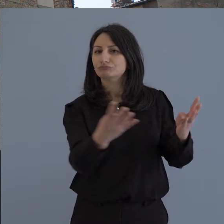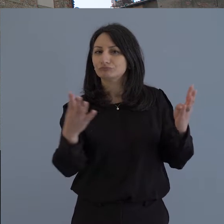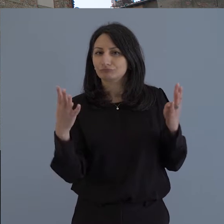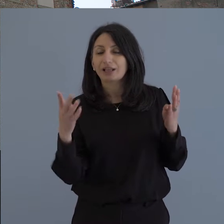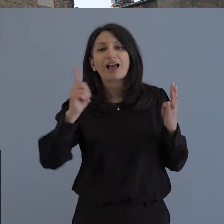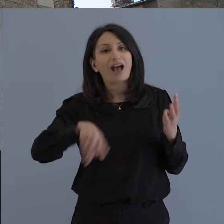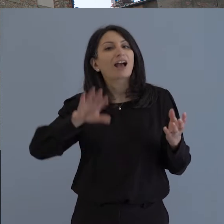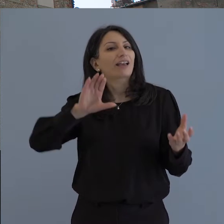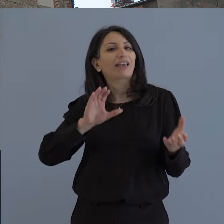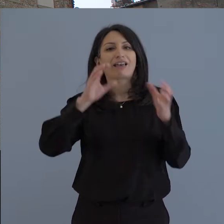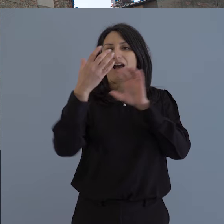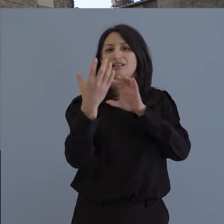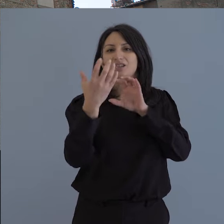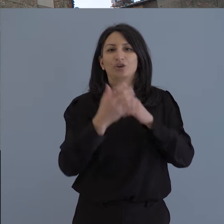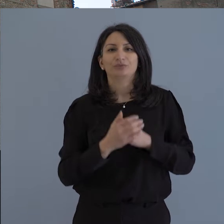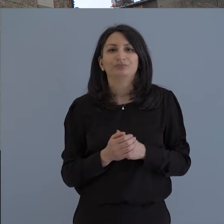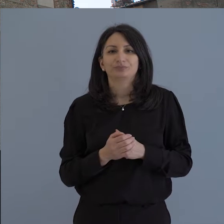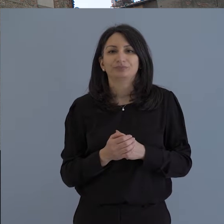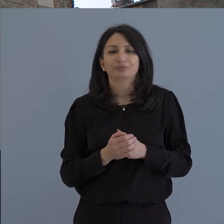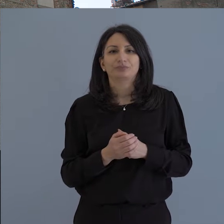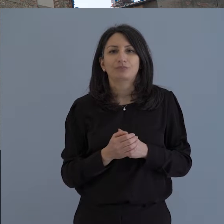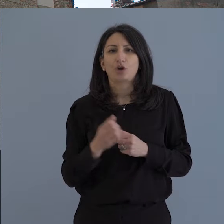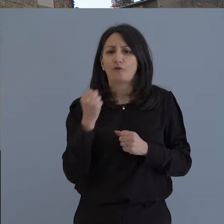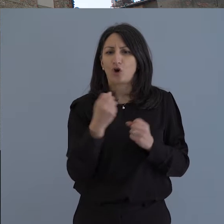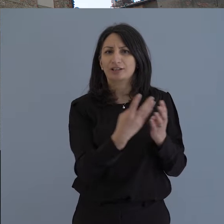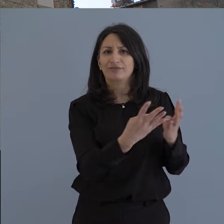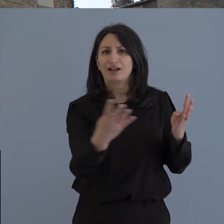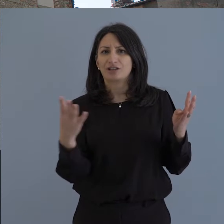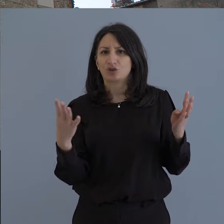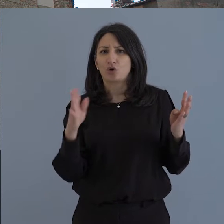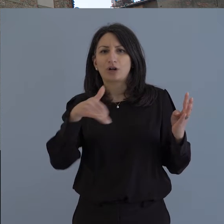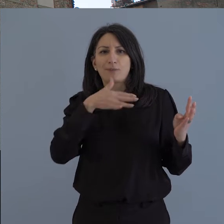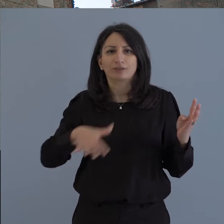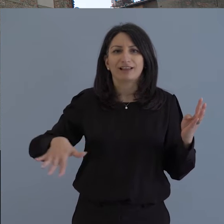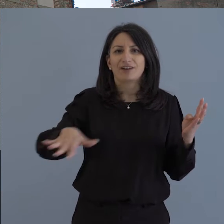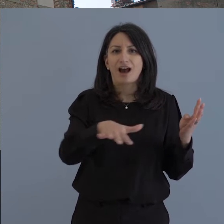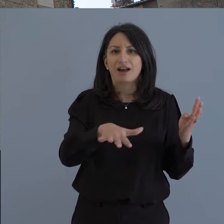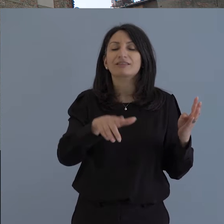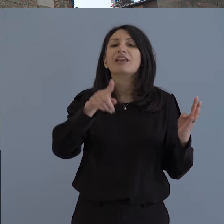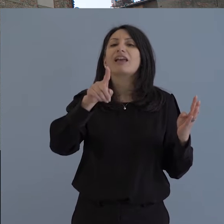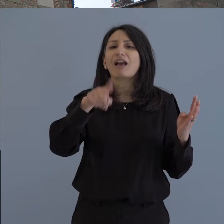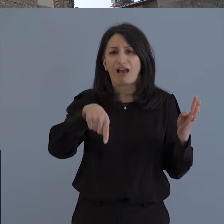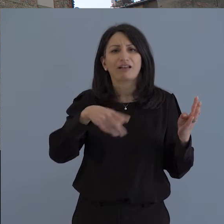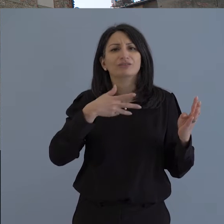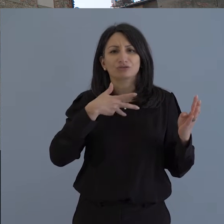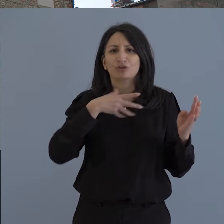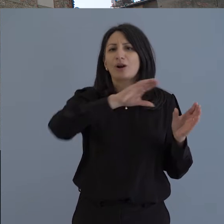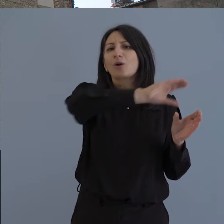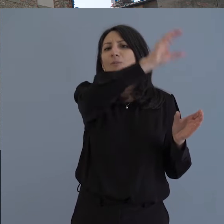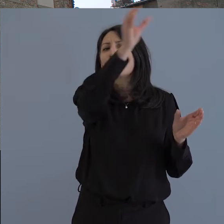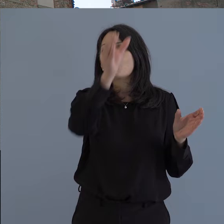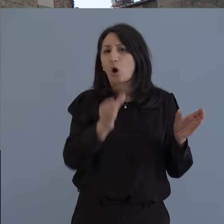1328. Della fortificazione Montevarchina facevano parte le due porte